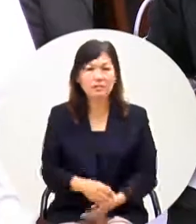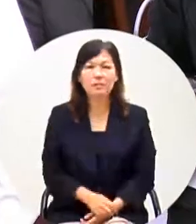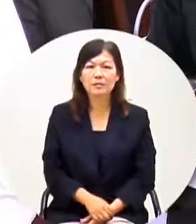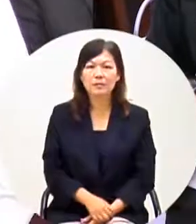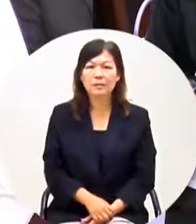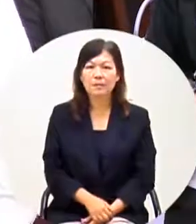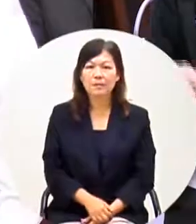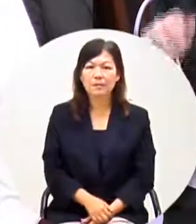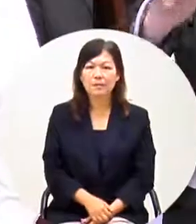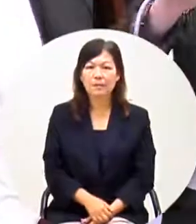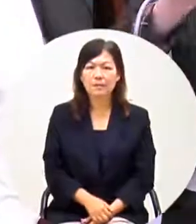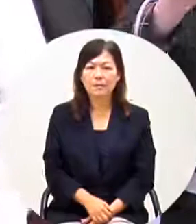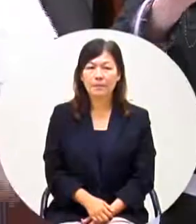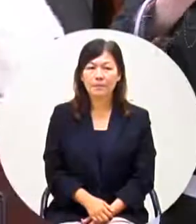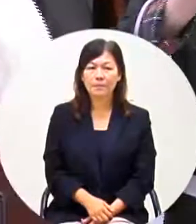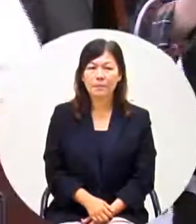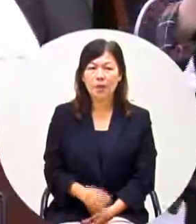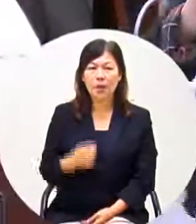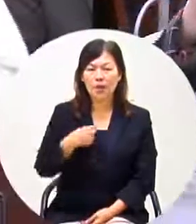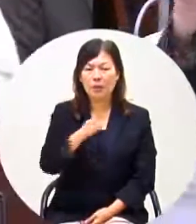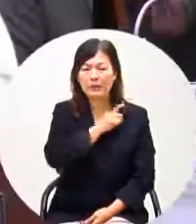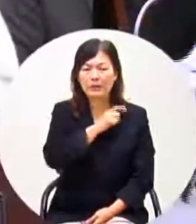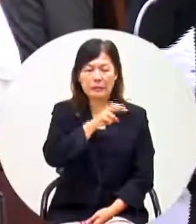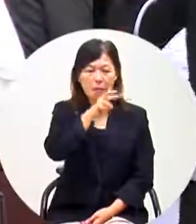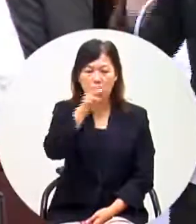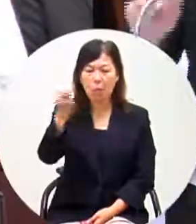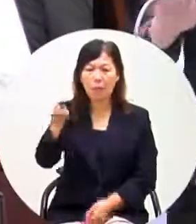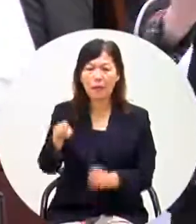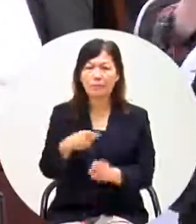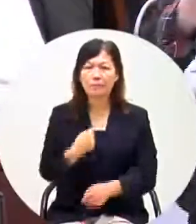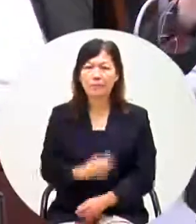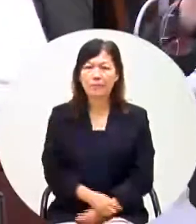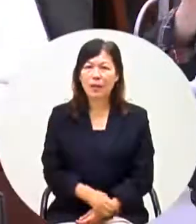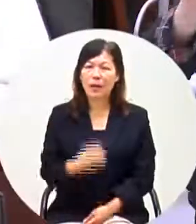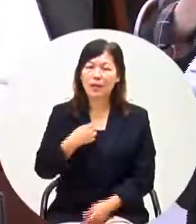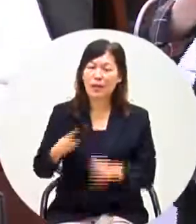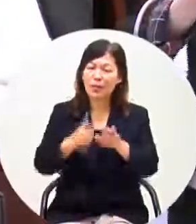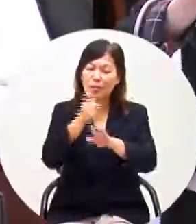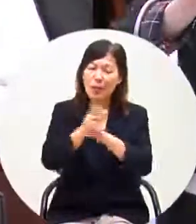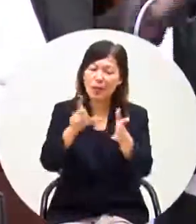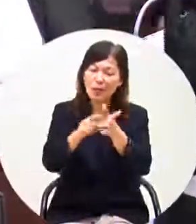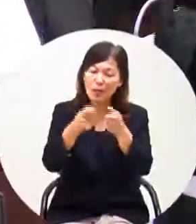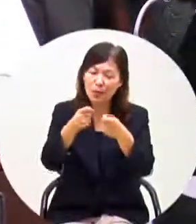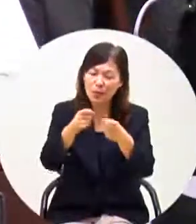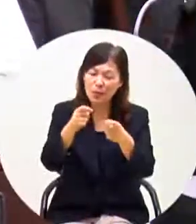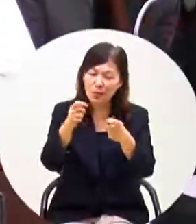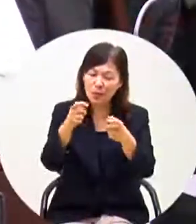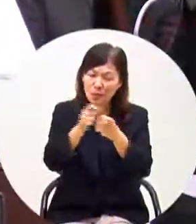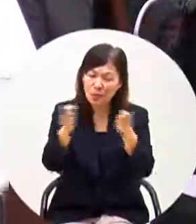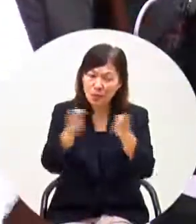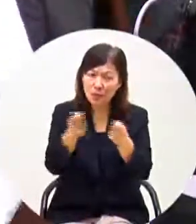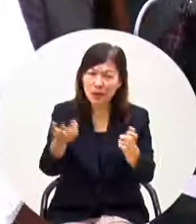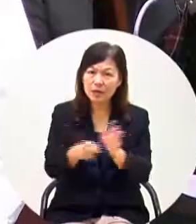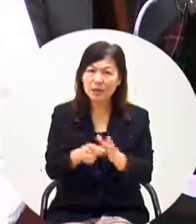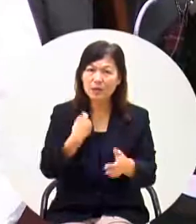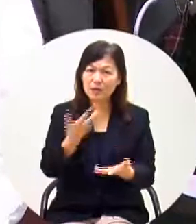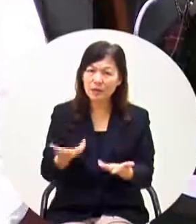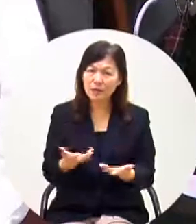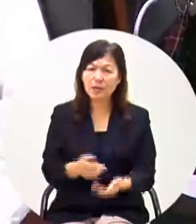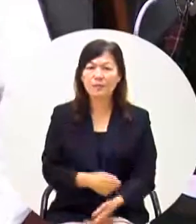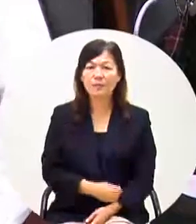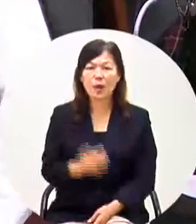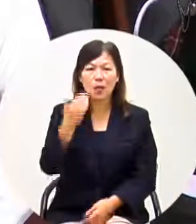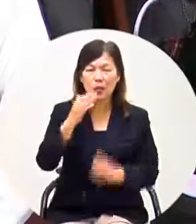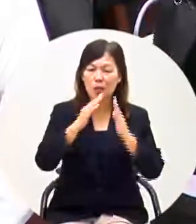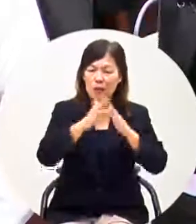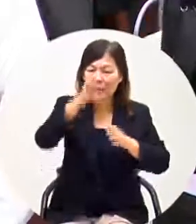据我的观察了哈， 你的观察，你猜了多久？你的观察， 一些的活动哈。 所以你的意思说，如果市长要去中山路这个地方视察